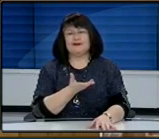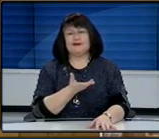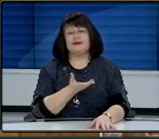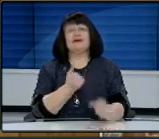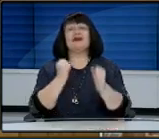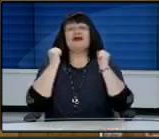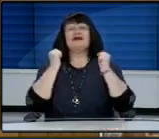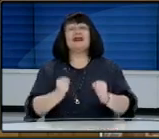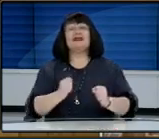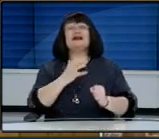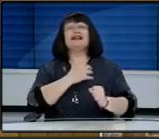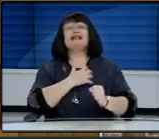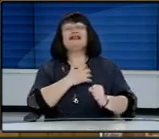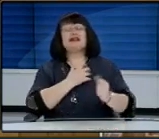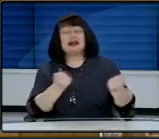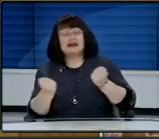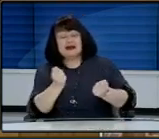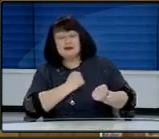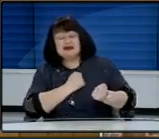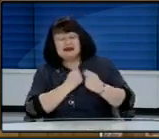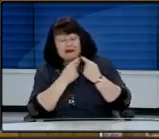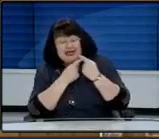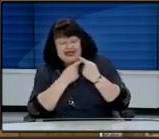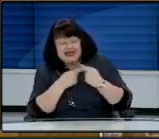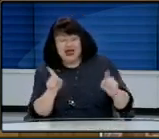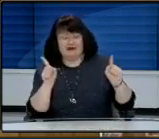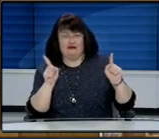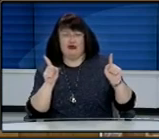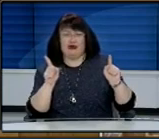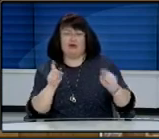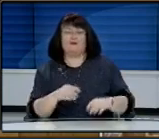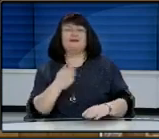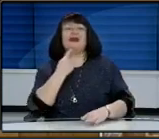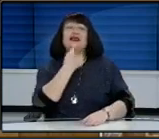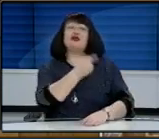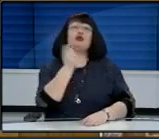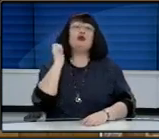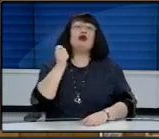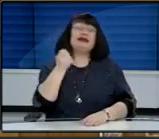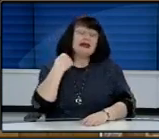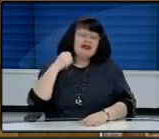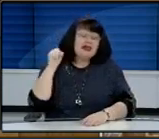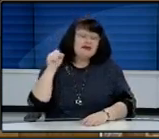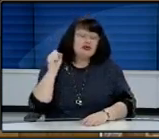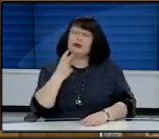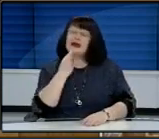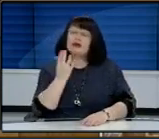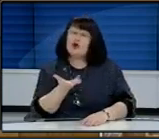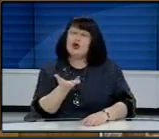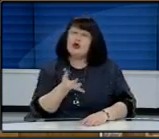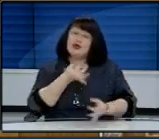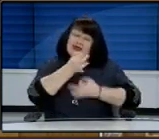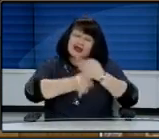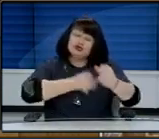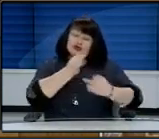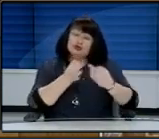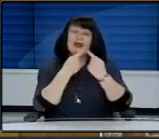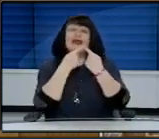μια βασική στρατηγική μας διαφορά. Και έρχομαι τώρα στις διαφωνίες μας, στις πολιτικές διαφωνίες μας.